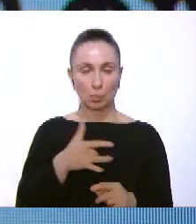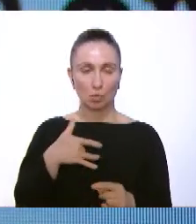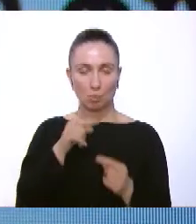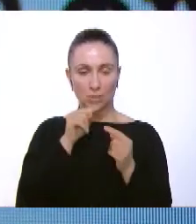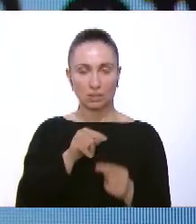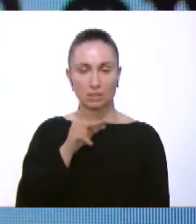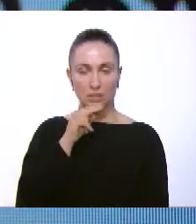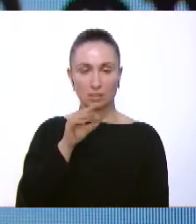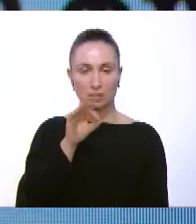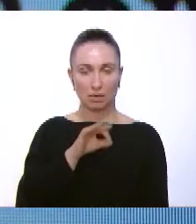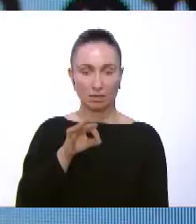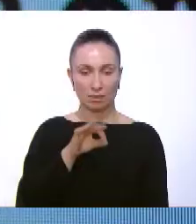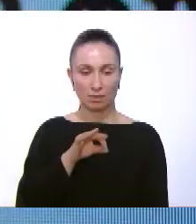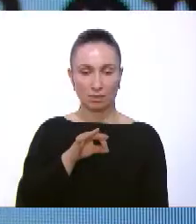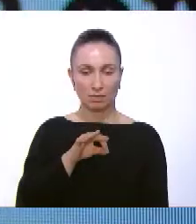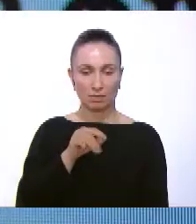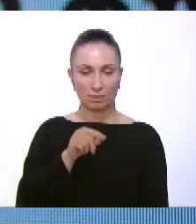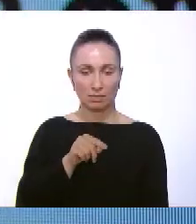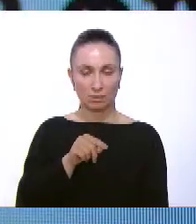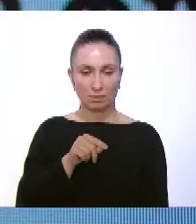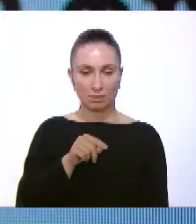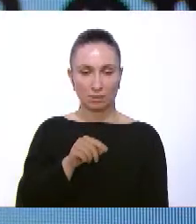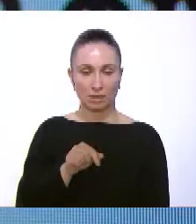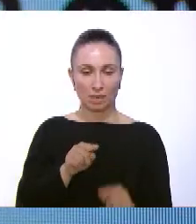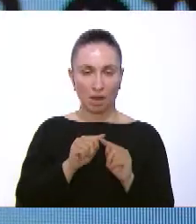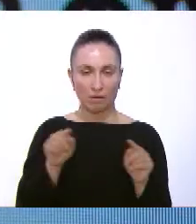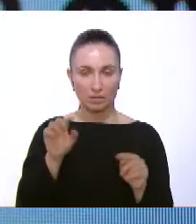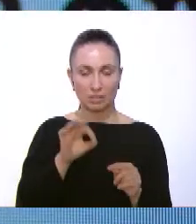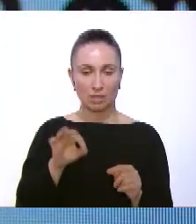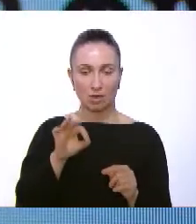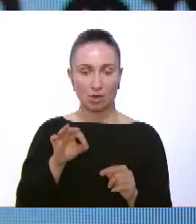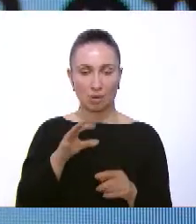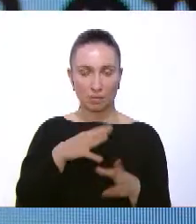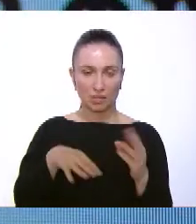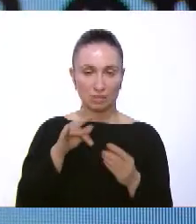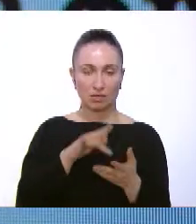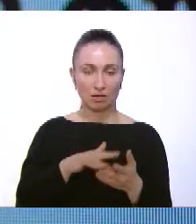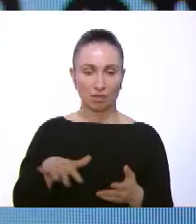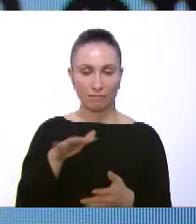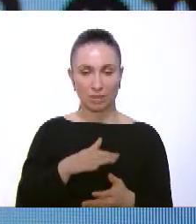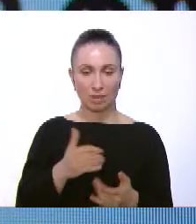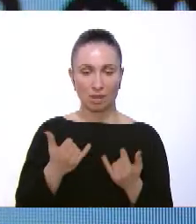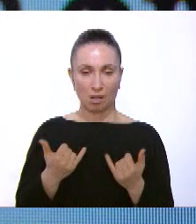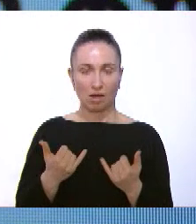წამტუბსაწინააღმდეგო წამლების რეზისტენტობის გავრცელებაზე მთელს ქვეყანაში. ახლა